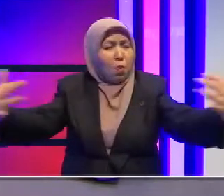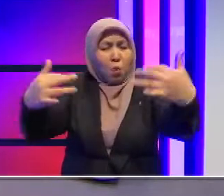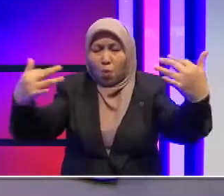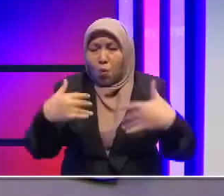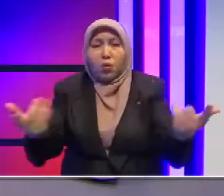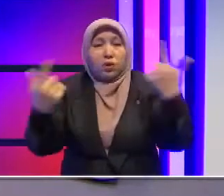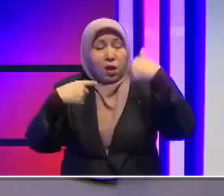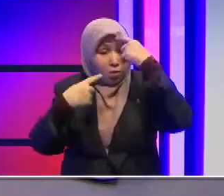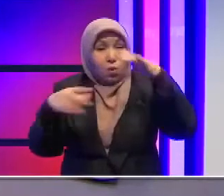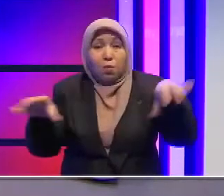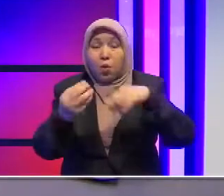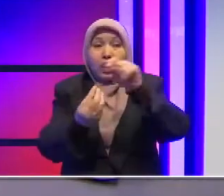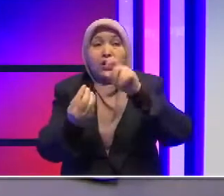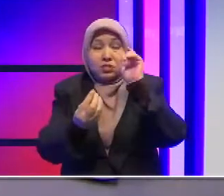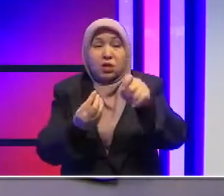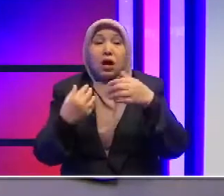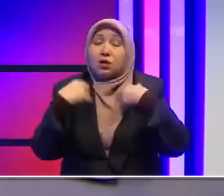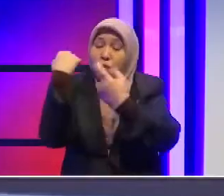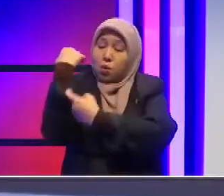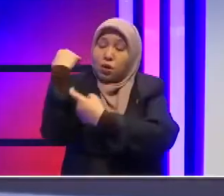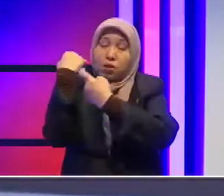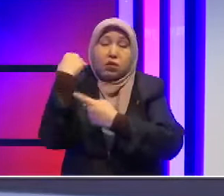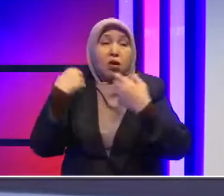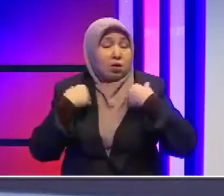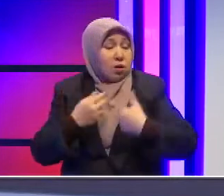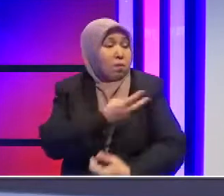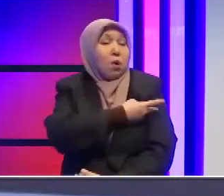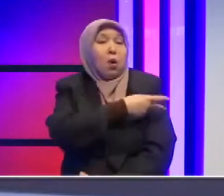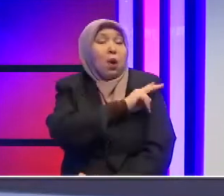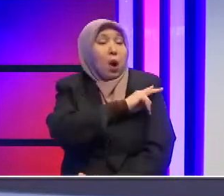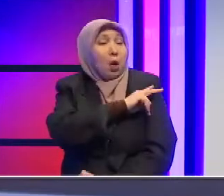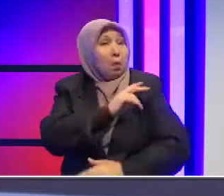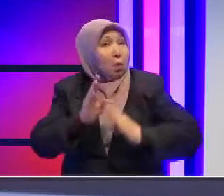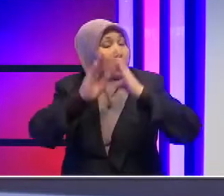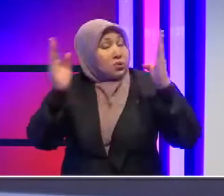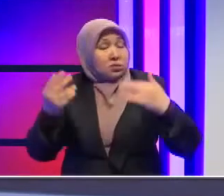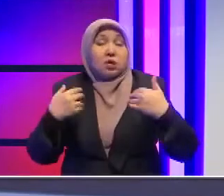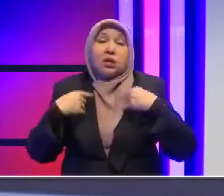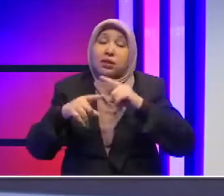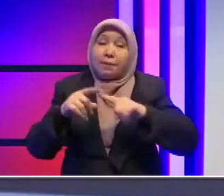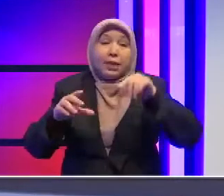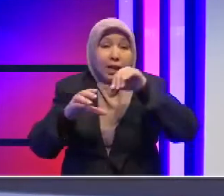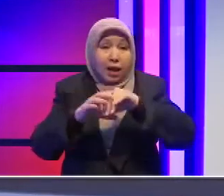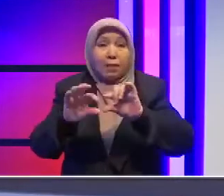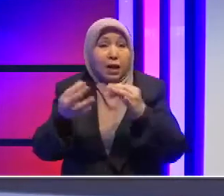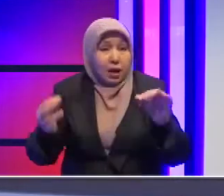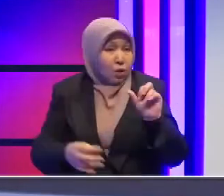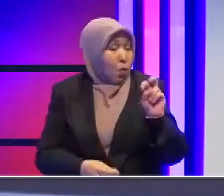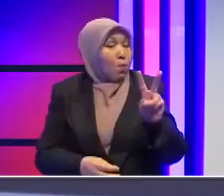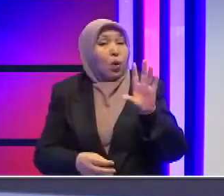ya, ada 10 sen, ada torih getah, ada pangkat besar kecil, semua datang. Tetapi dalam ayat 28